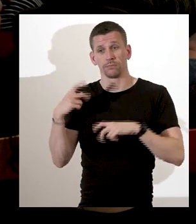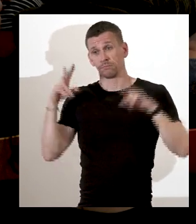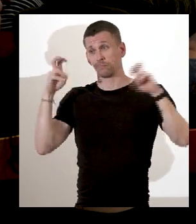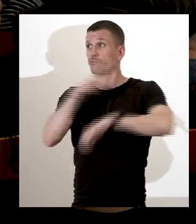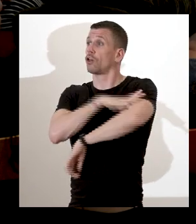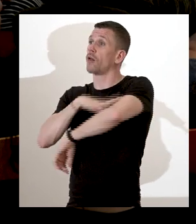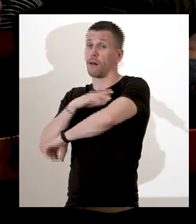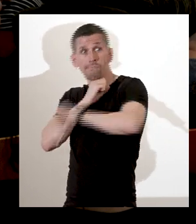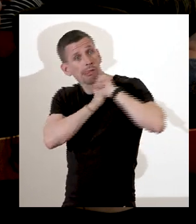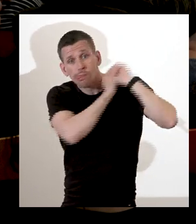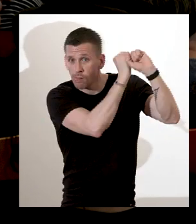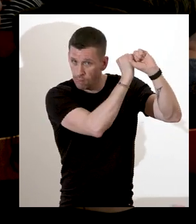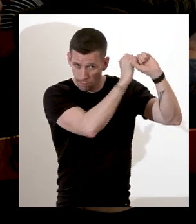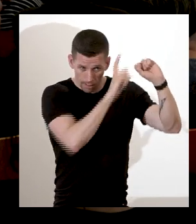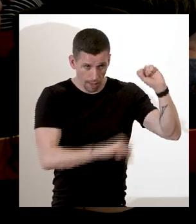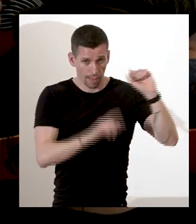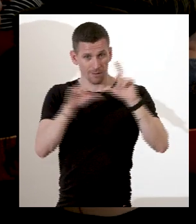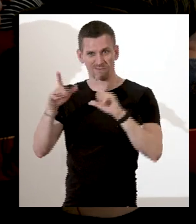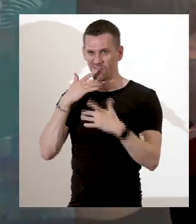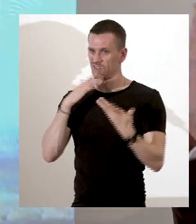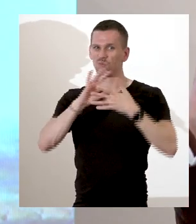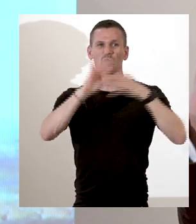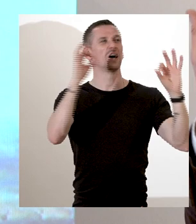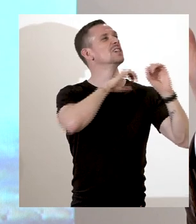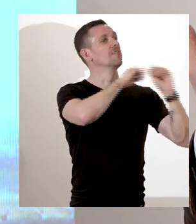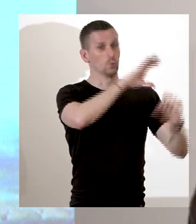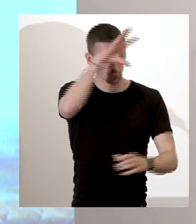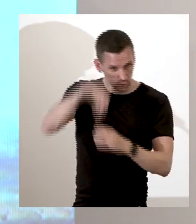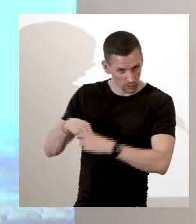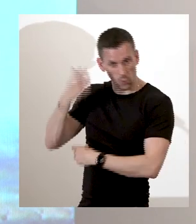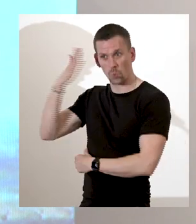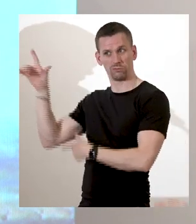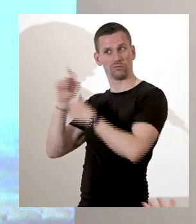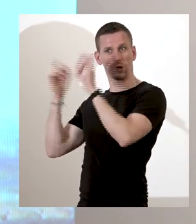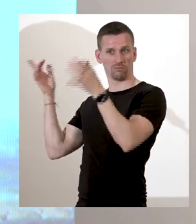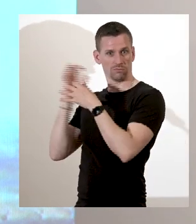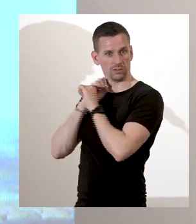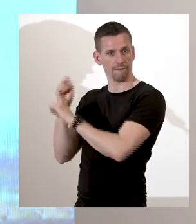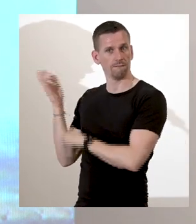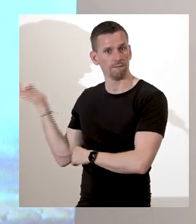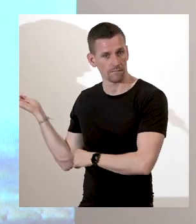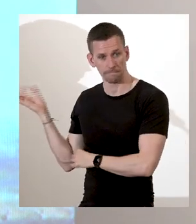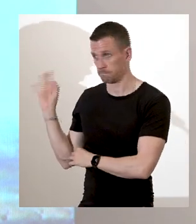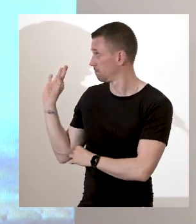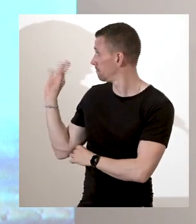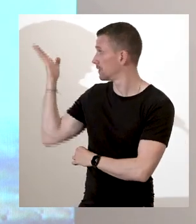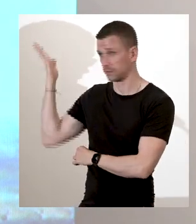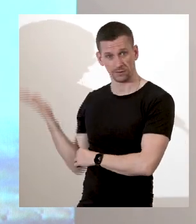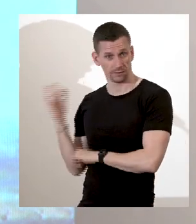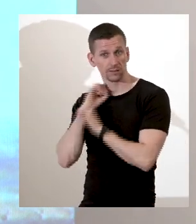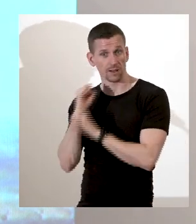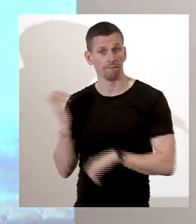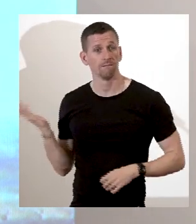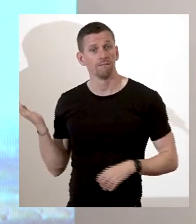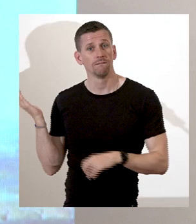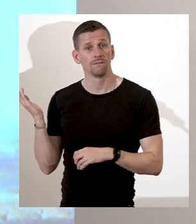comme Khereddin. Et aujourd'hui encore, cette image, elle est connue, hein, puisqu'elle est reprise, elle a été reprise sur des billets de banque de